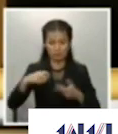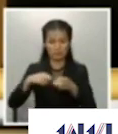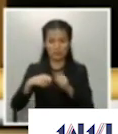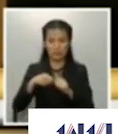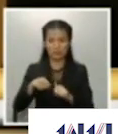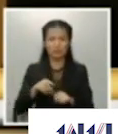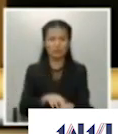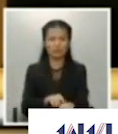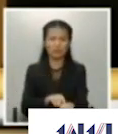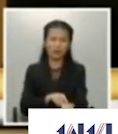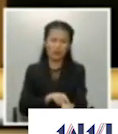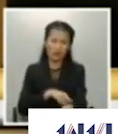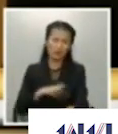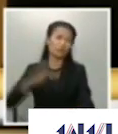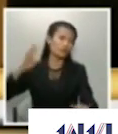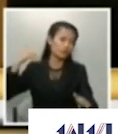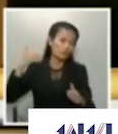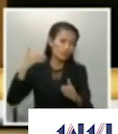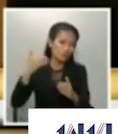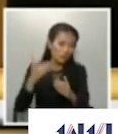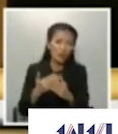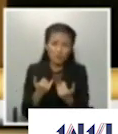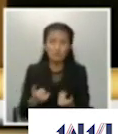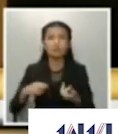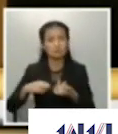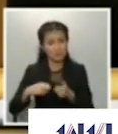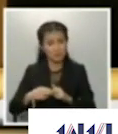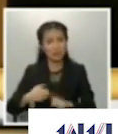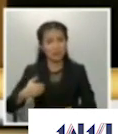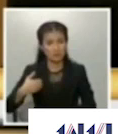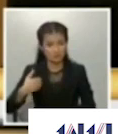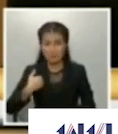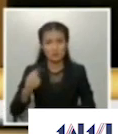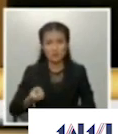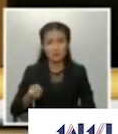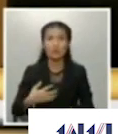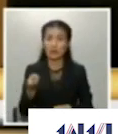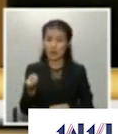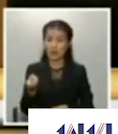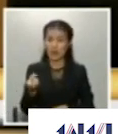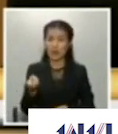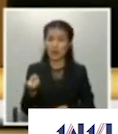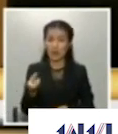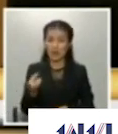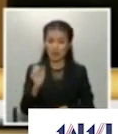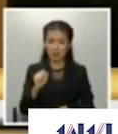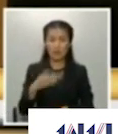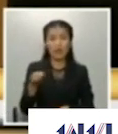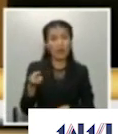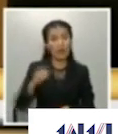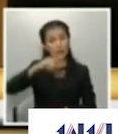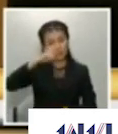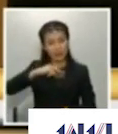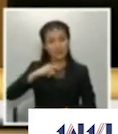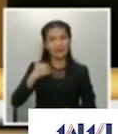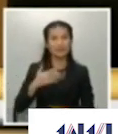านานในอดีตข้าวผู้บริโภคของเรานั้นสามารถส่งออก